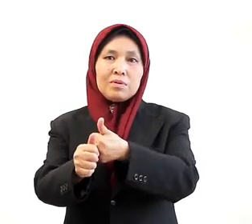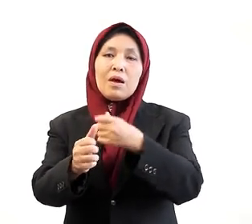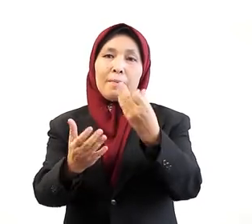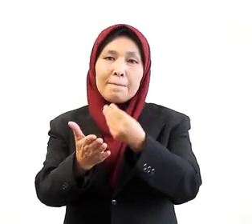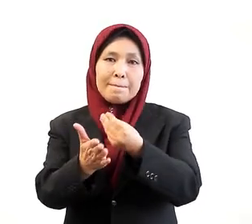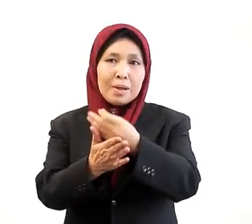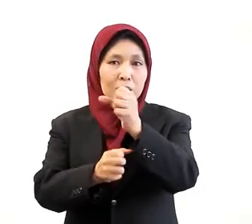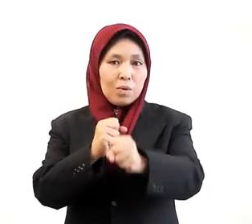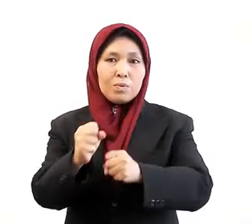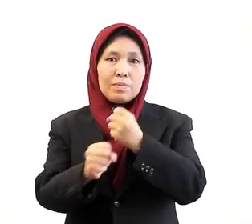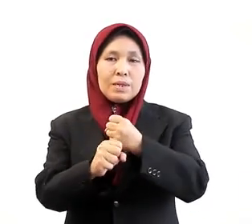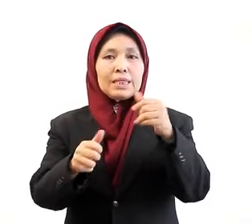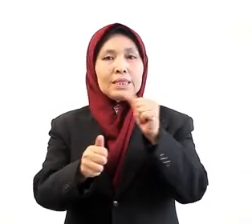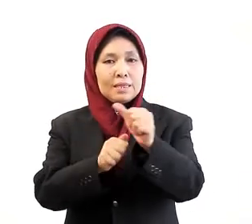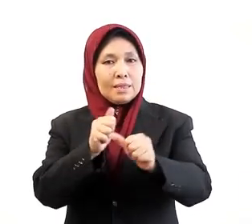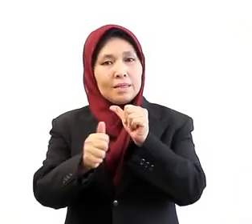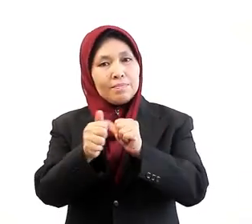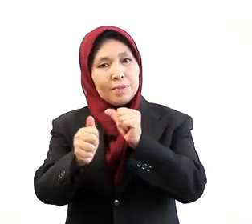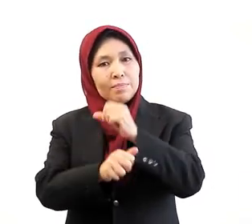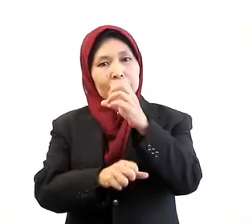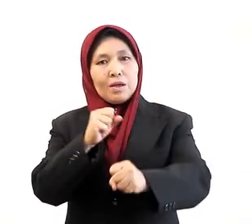dan diperbarui setiap tahun.